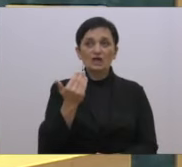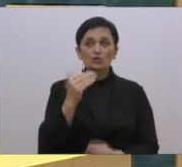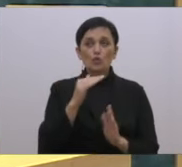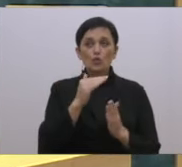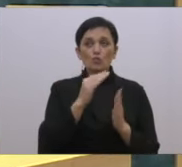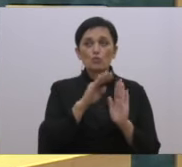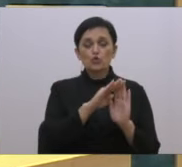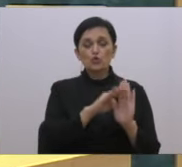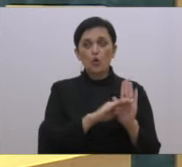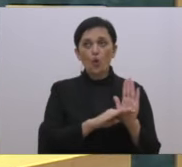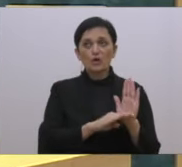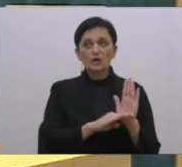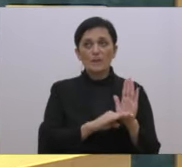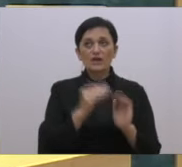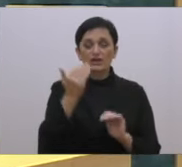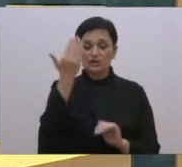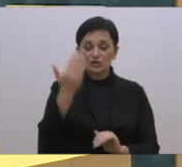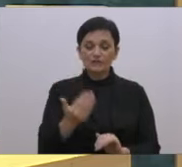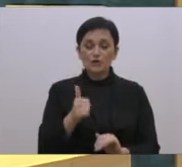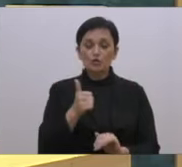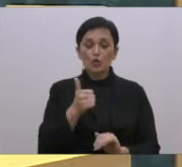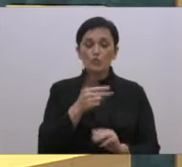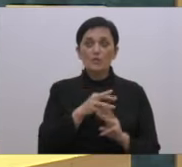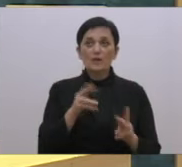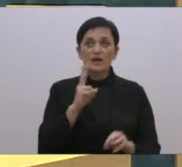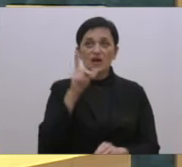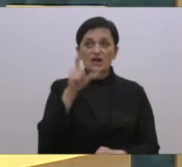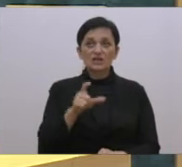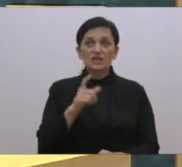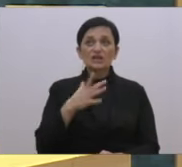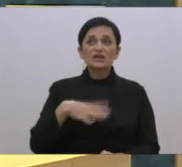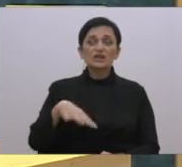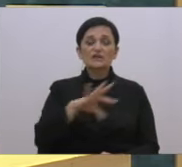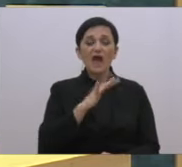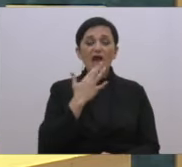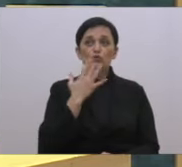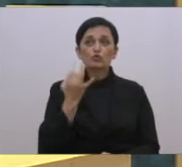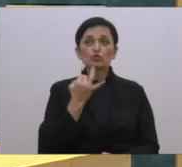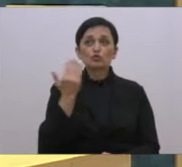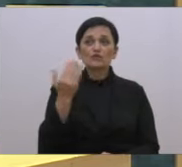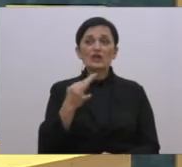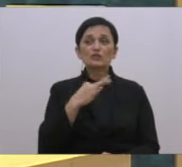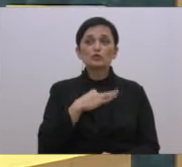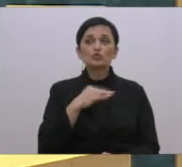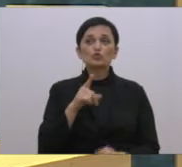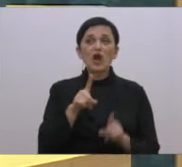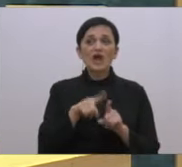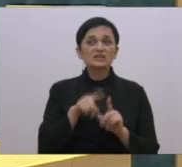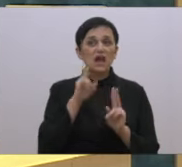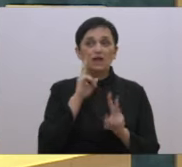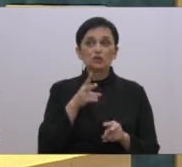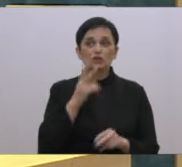პროგრამას, თქვენ უშუალოდ როგორც პრემიერობის კანდიდატს ქვეყნის ეროვნულ ინტერესებზე, რასაც თქვენ მემითხარით, რომ ესეთი რამ არიცით